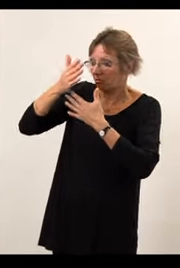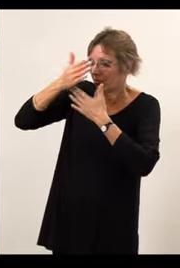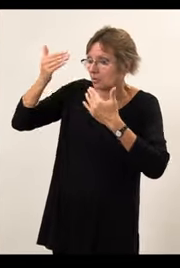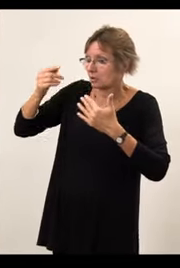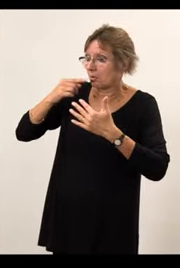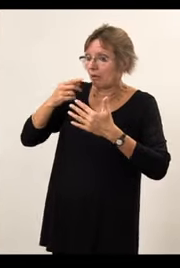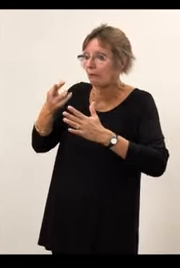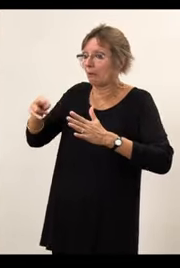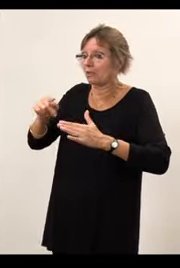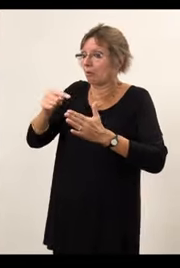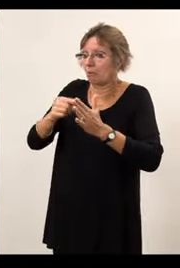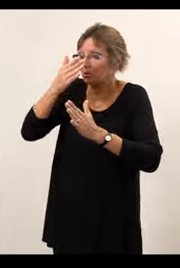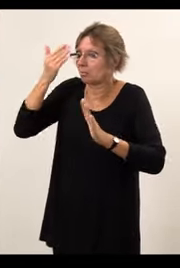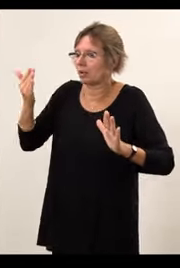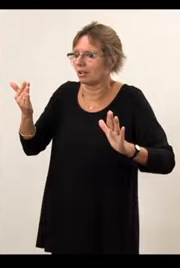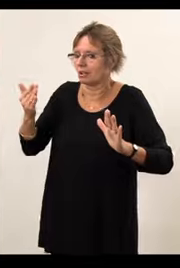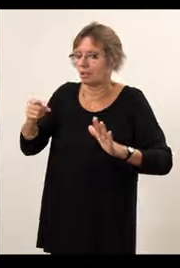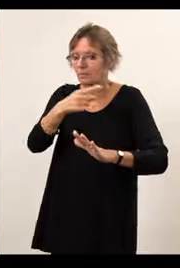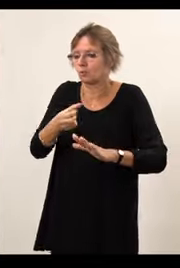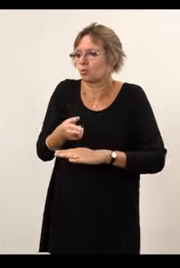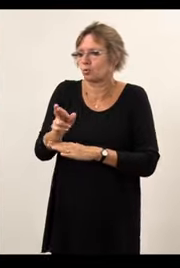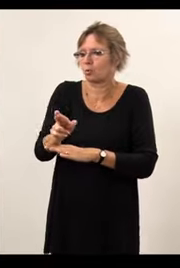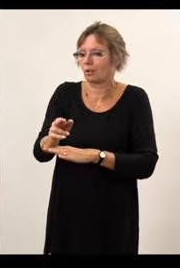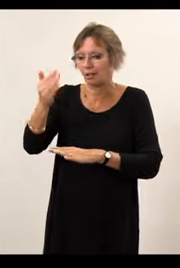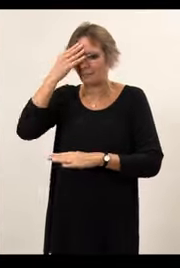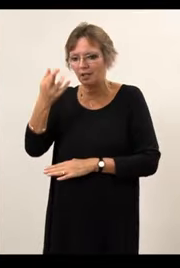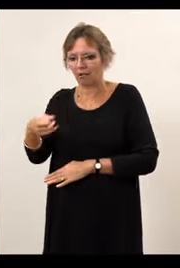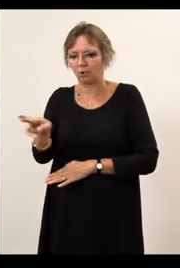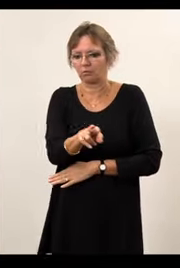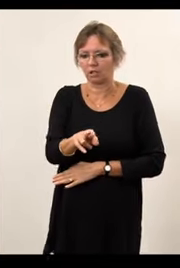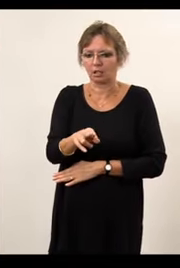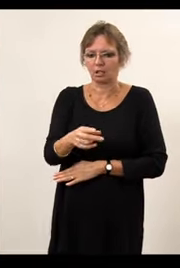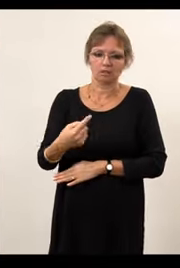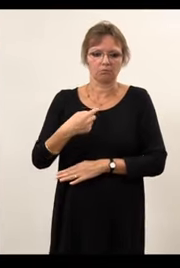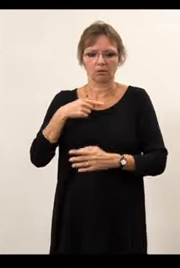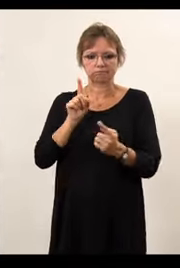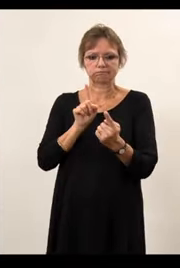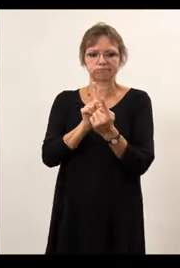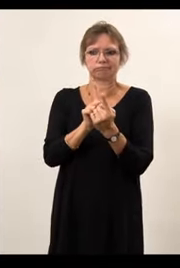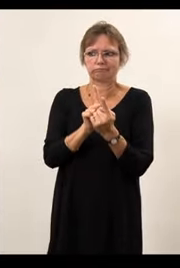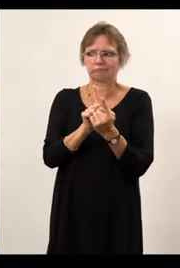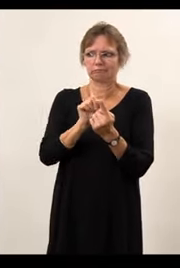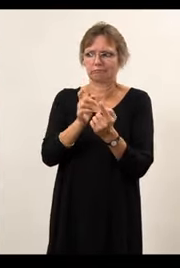On ne savait pas quand il allait revenir. Ce qu'on savait, c'est que valait même pas être sur son chemin quand il revenait.